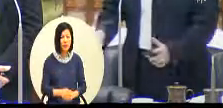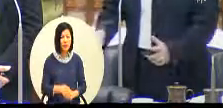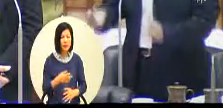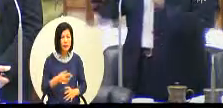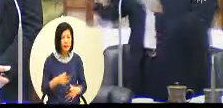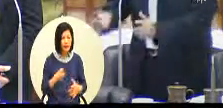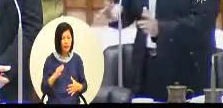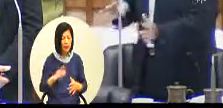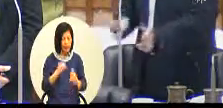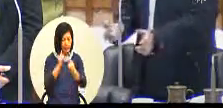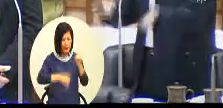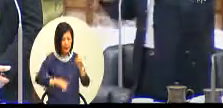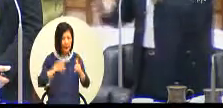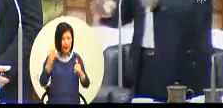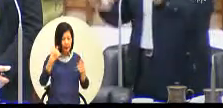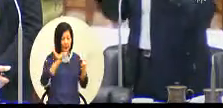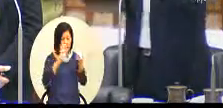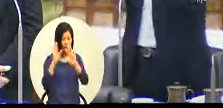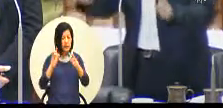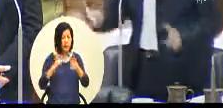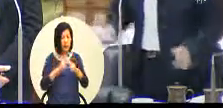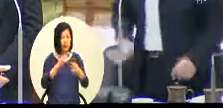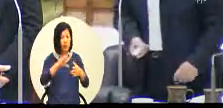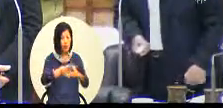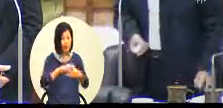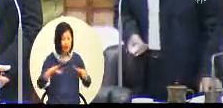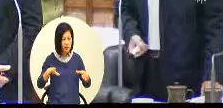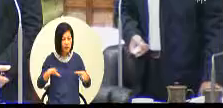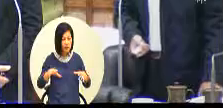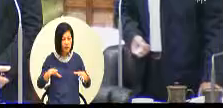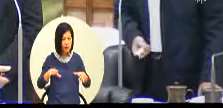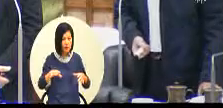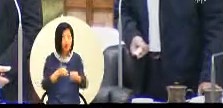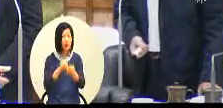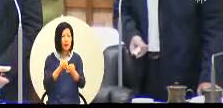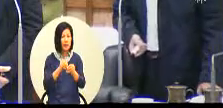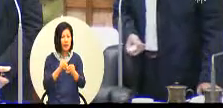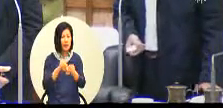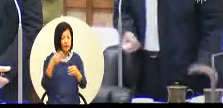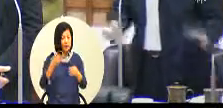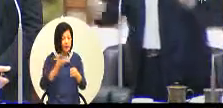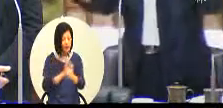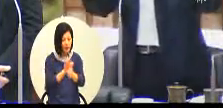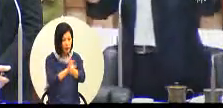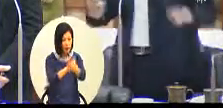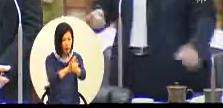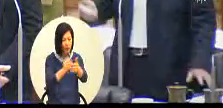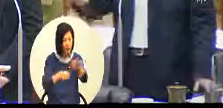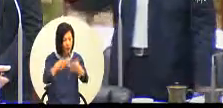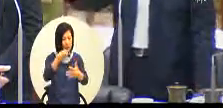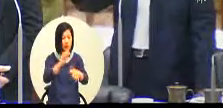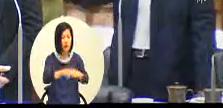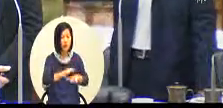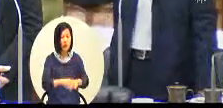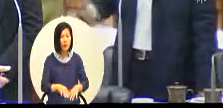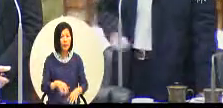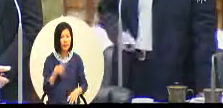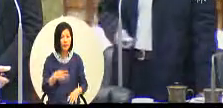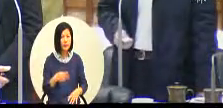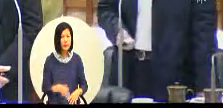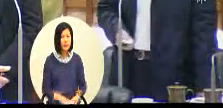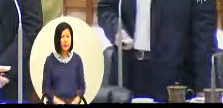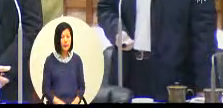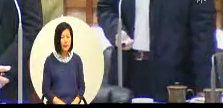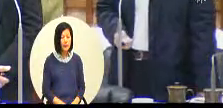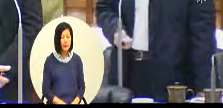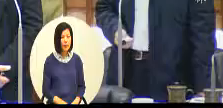整个的历史的背景人文来结合，才能够往前推啊。可是在这上面来讲，我们只有